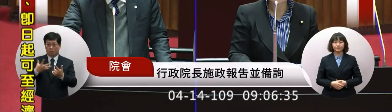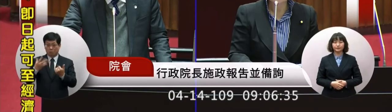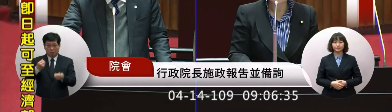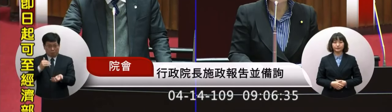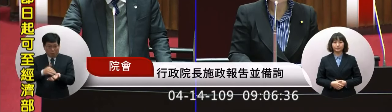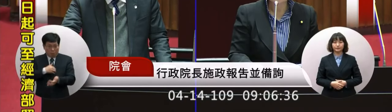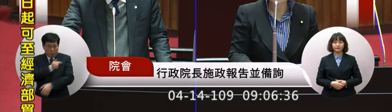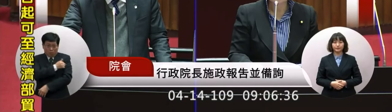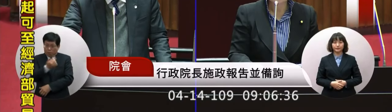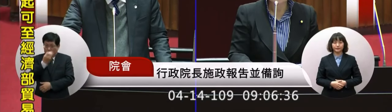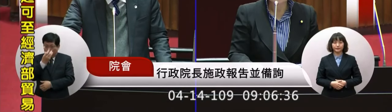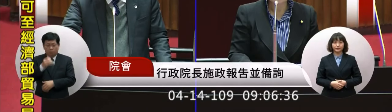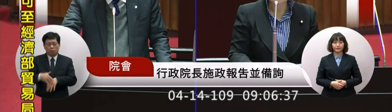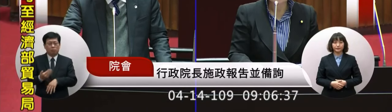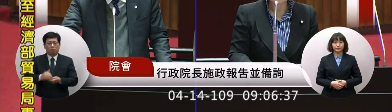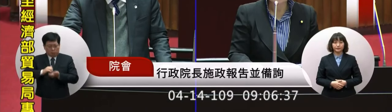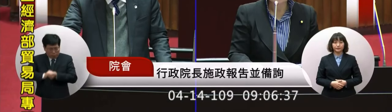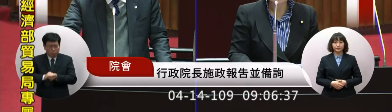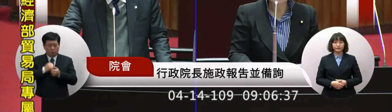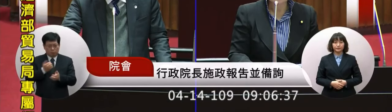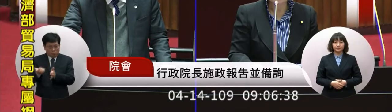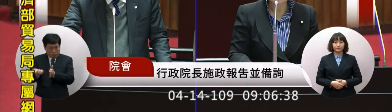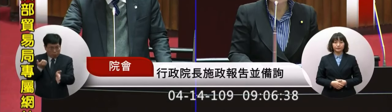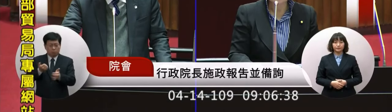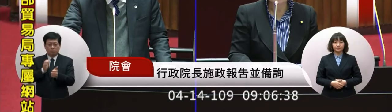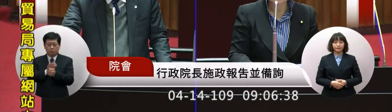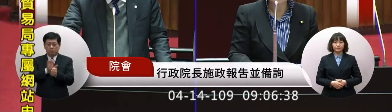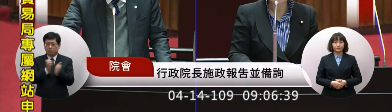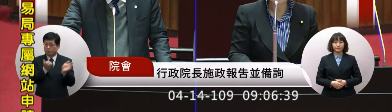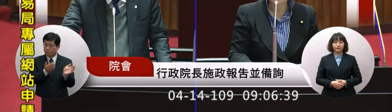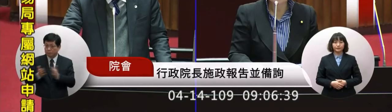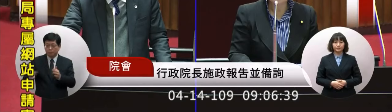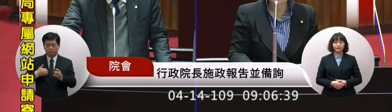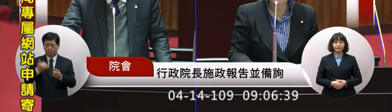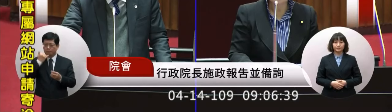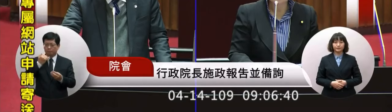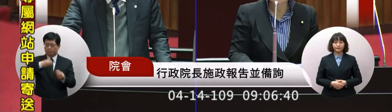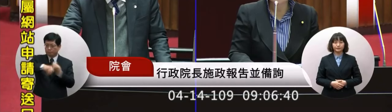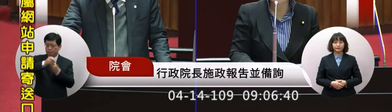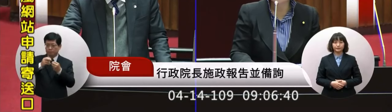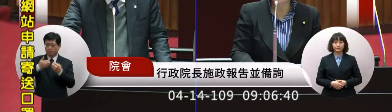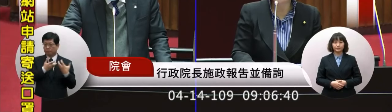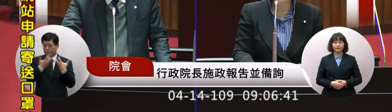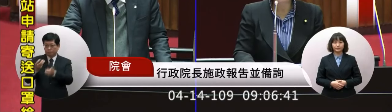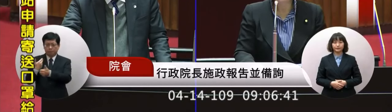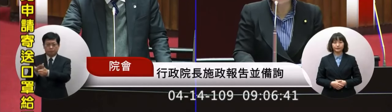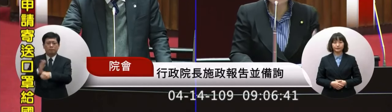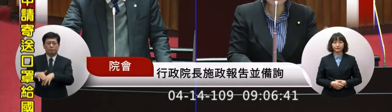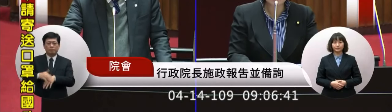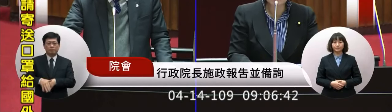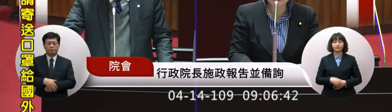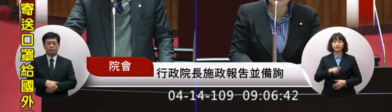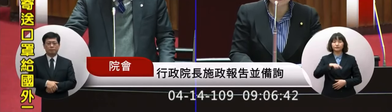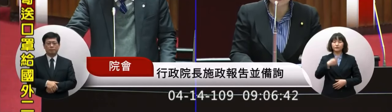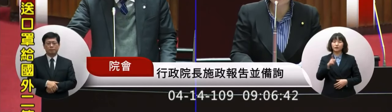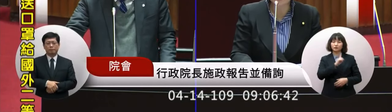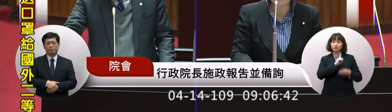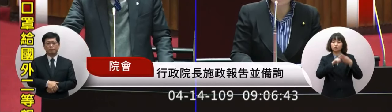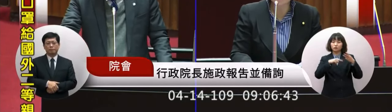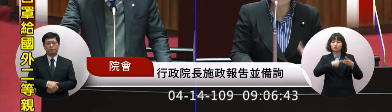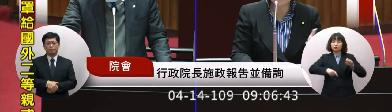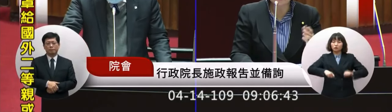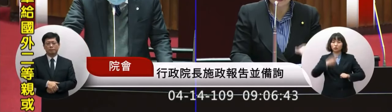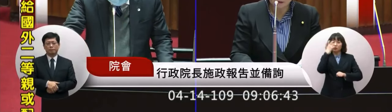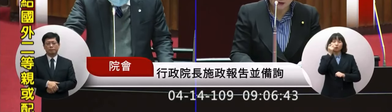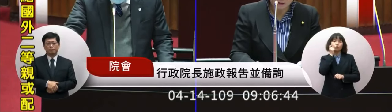得到好的医疗照顾，我们一定会在事先给他做任何可能的协助，包括人力的补充。 接着自主管理的薪水